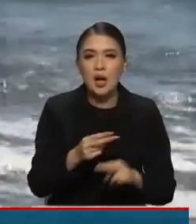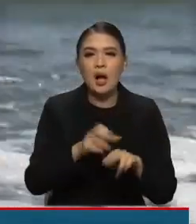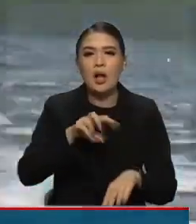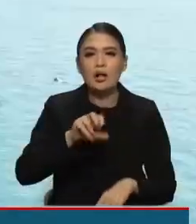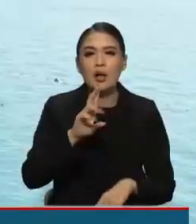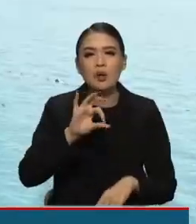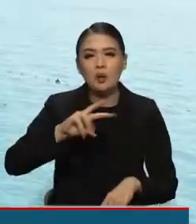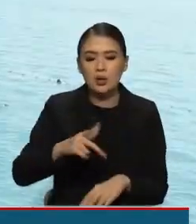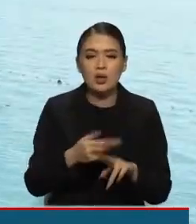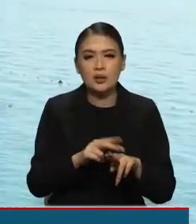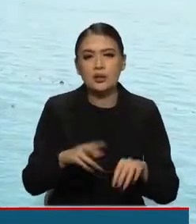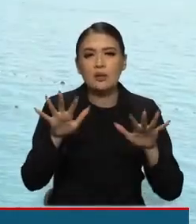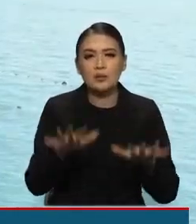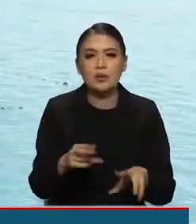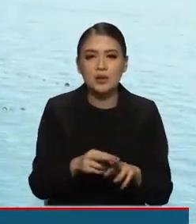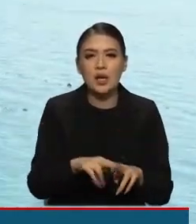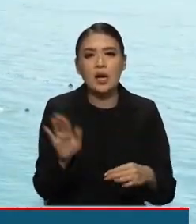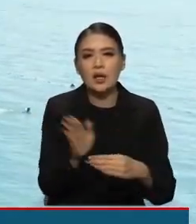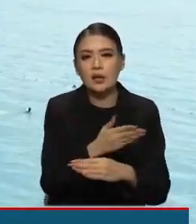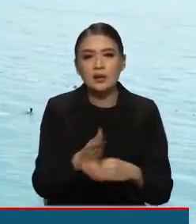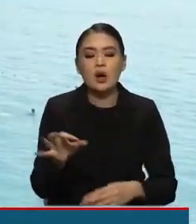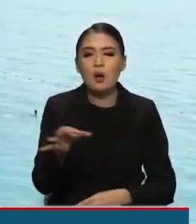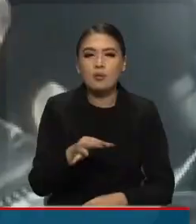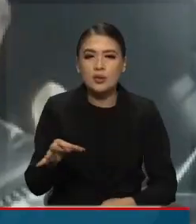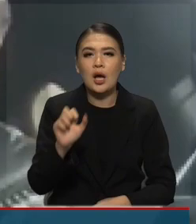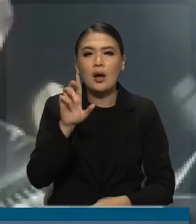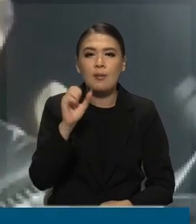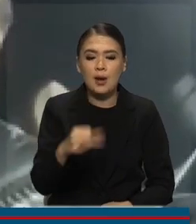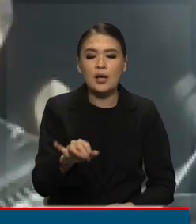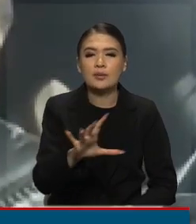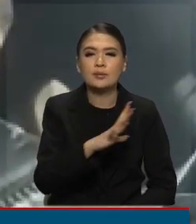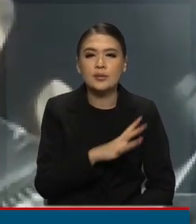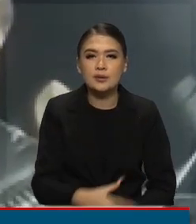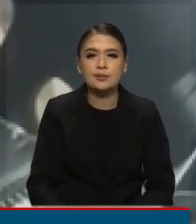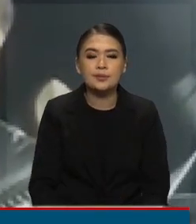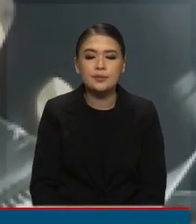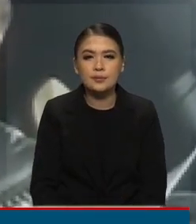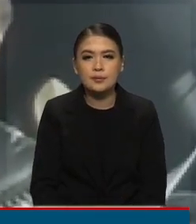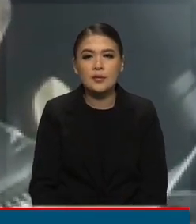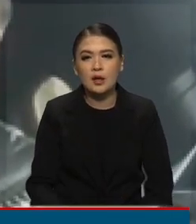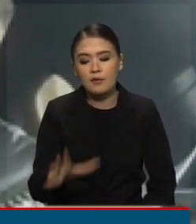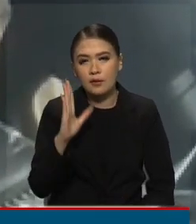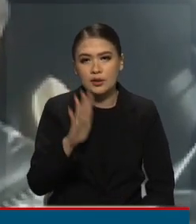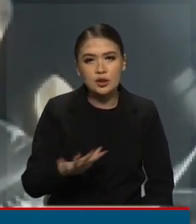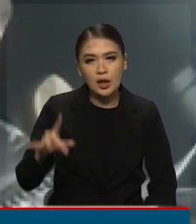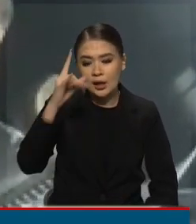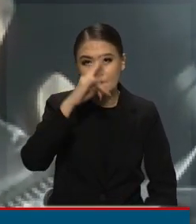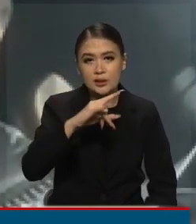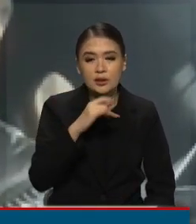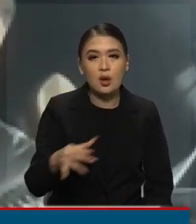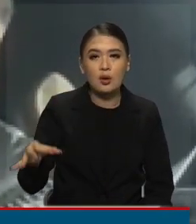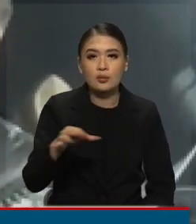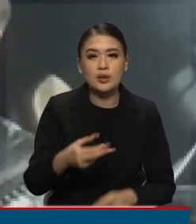Алаколя, территория которой после разделения отошла к области Абай. Ни одно из направлений Восточно-Казахстанской области не